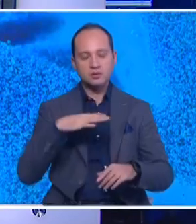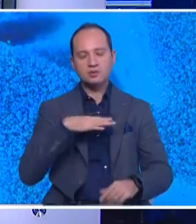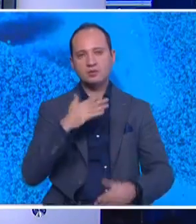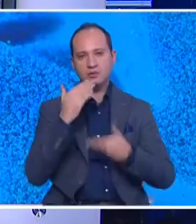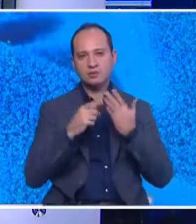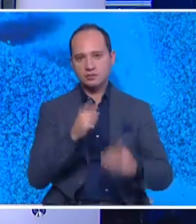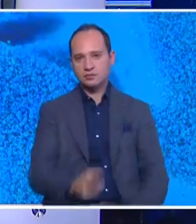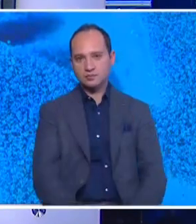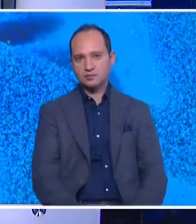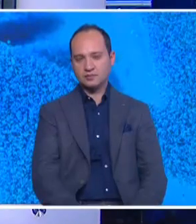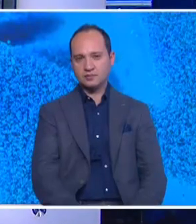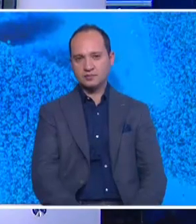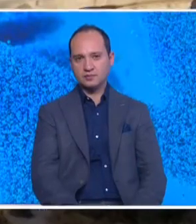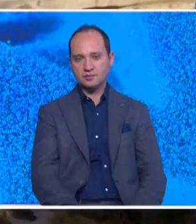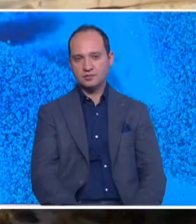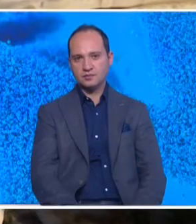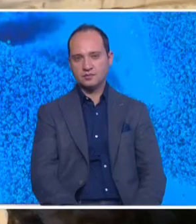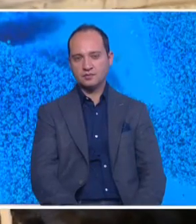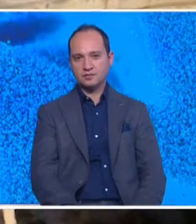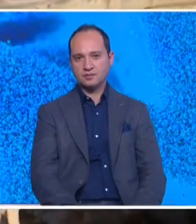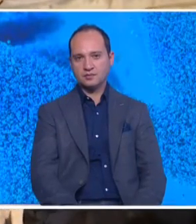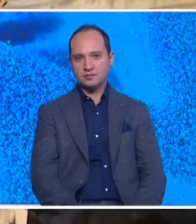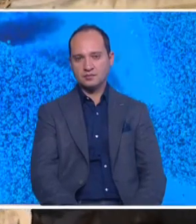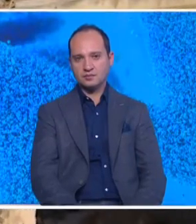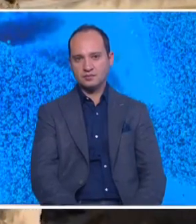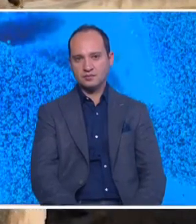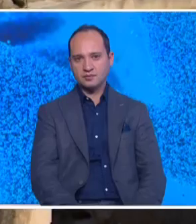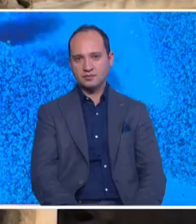istediklerini anlattı bu